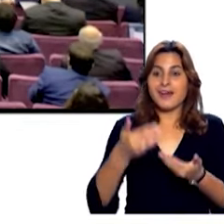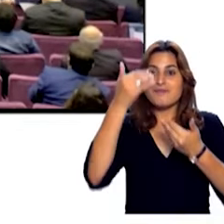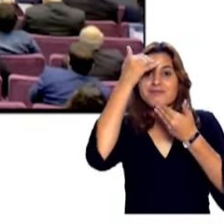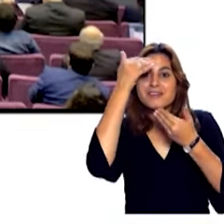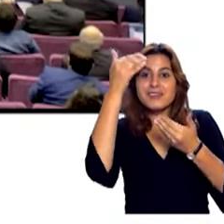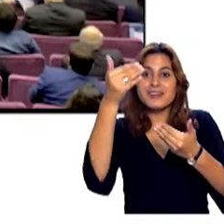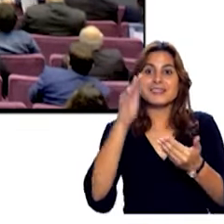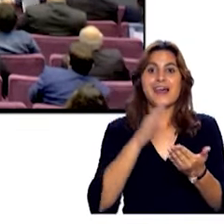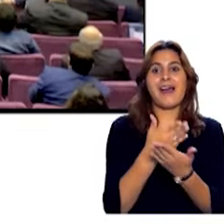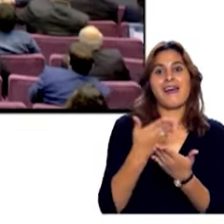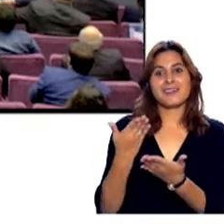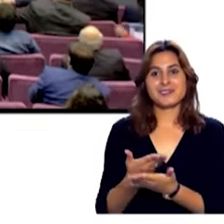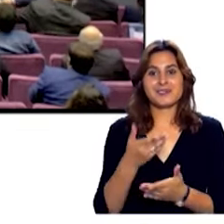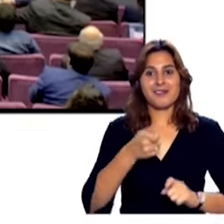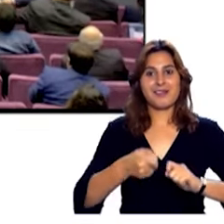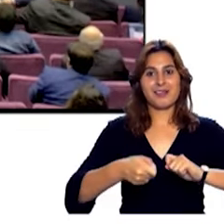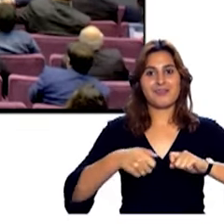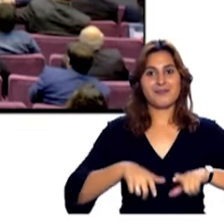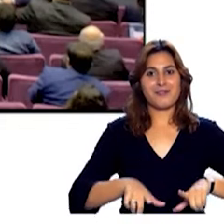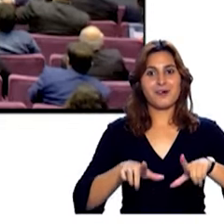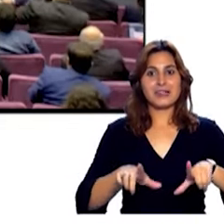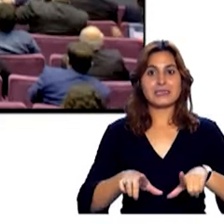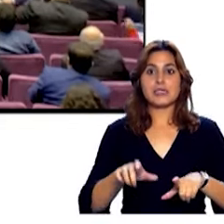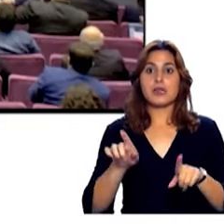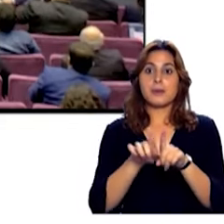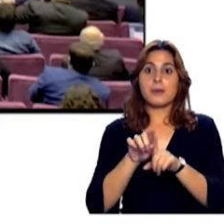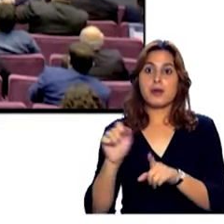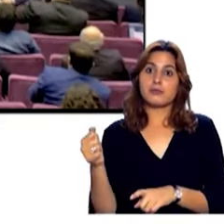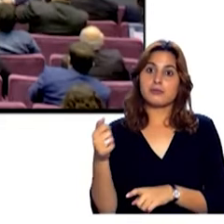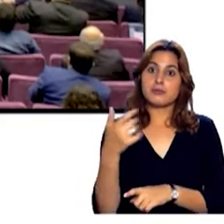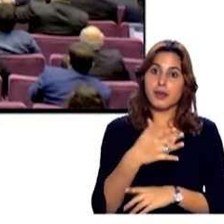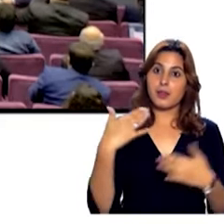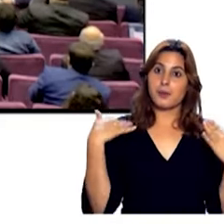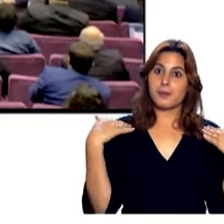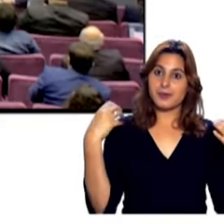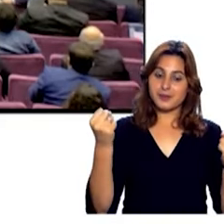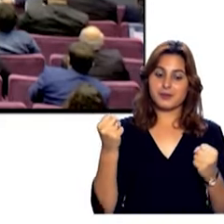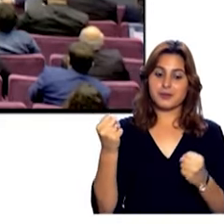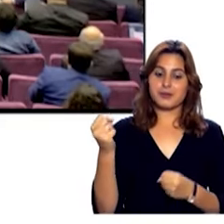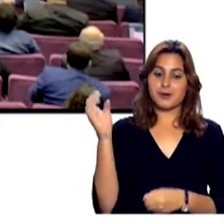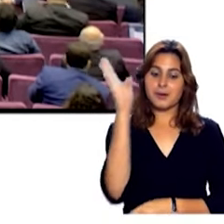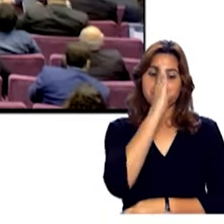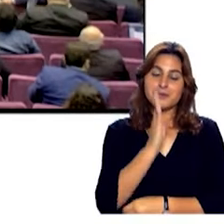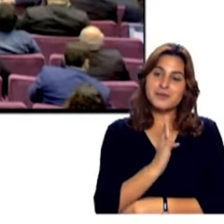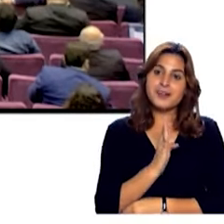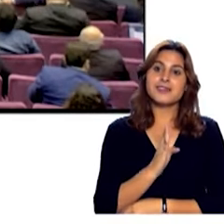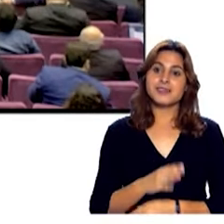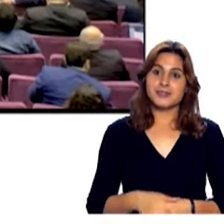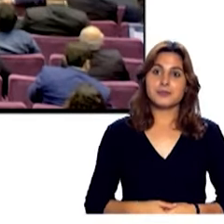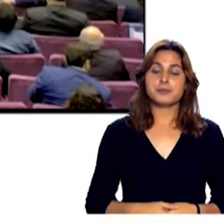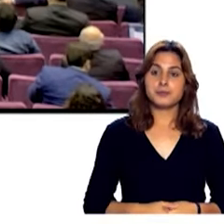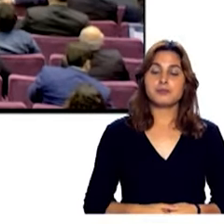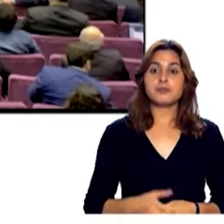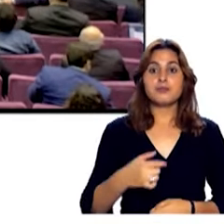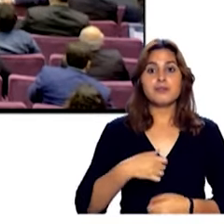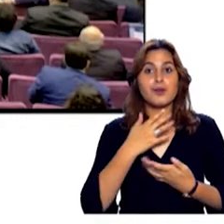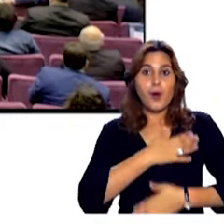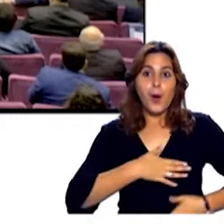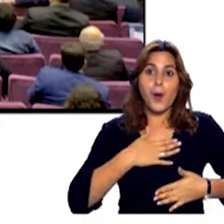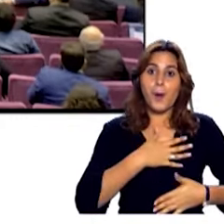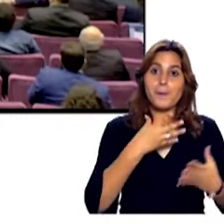Della magistratura brasiliana per Il grande onore che mi stato concesso e di ringraziare